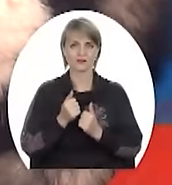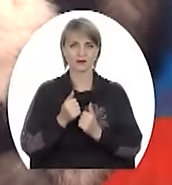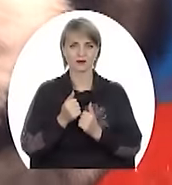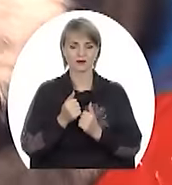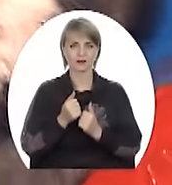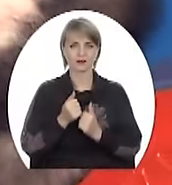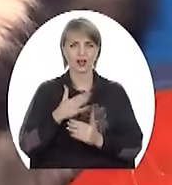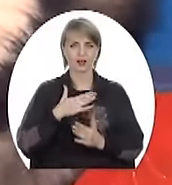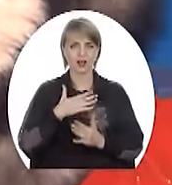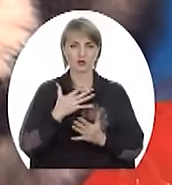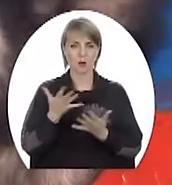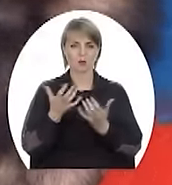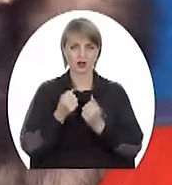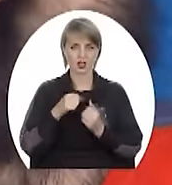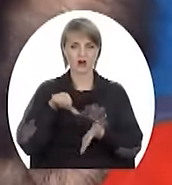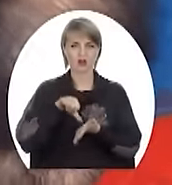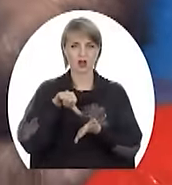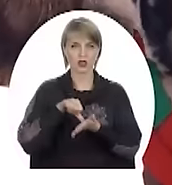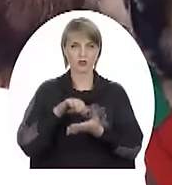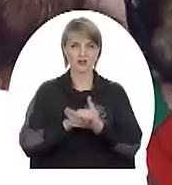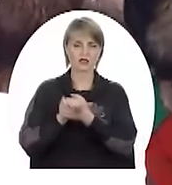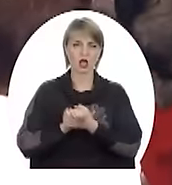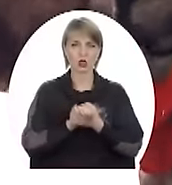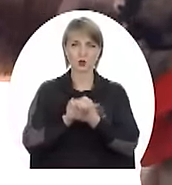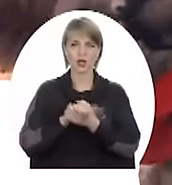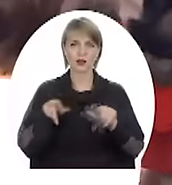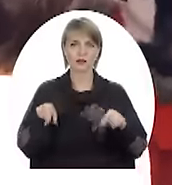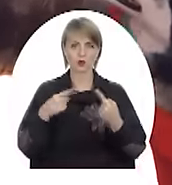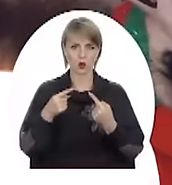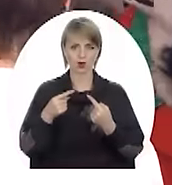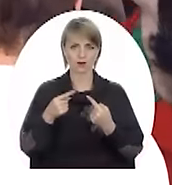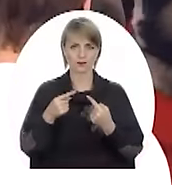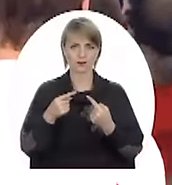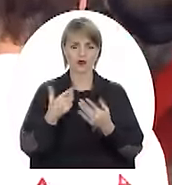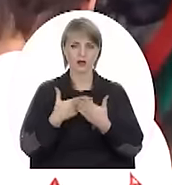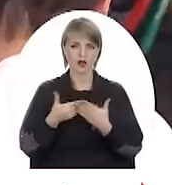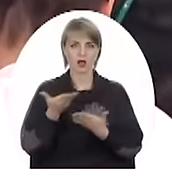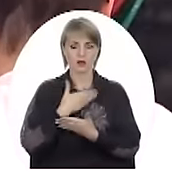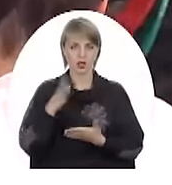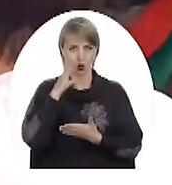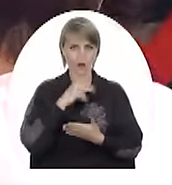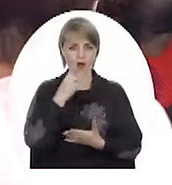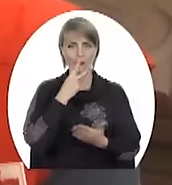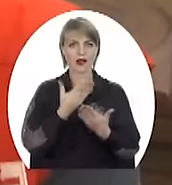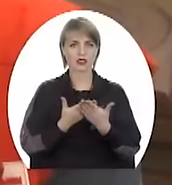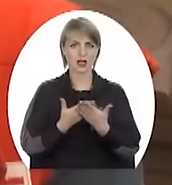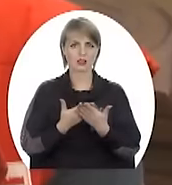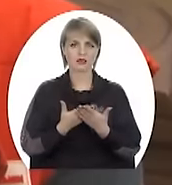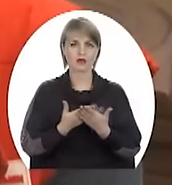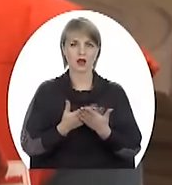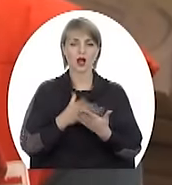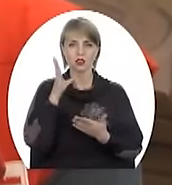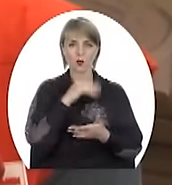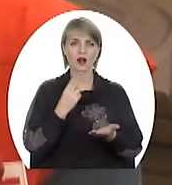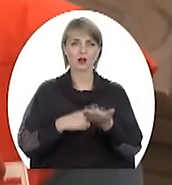значит, нас приняли членами Союза реабилитологов. Мы, наверное, все-таки опять-таки сумели показать, мы